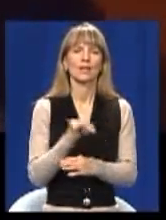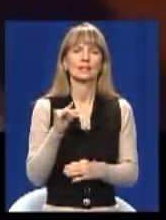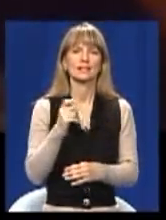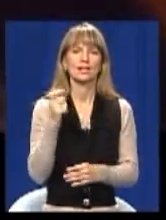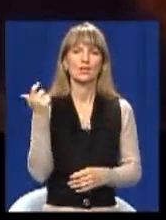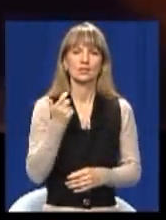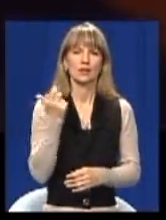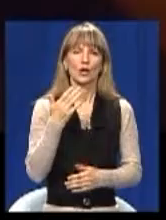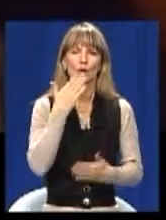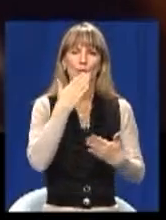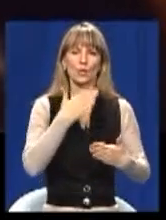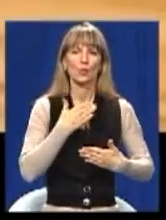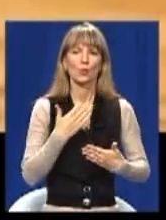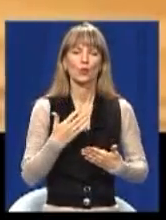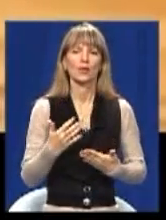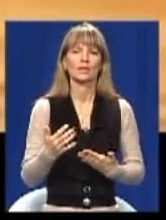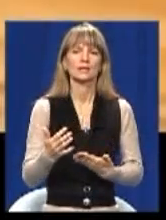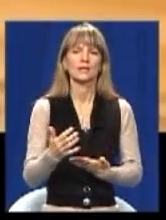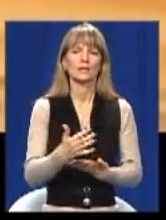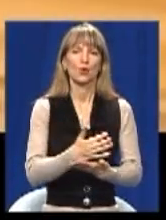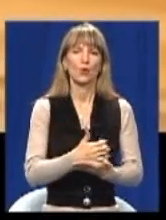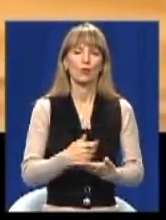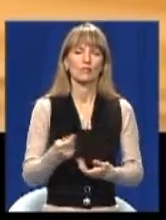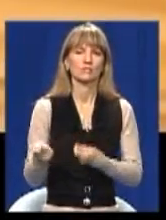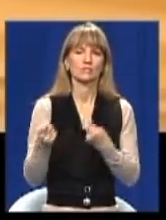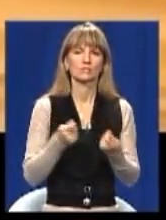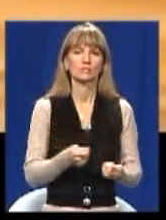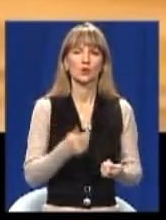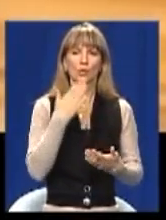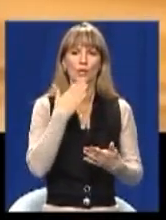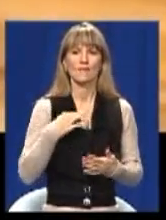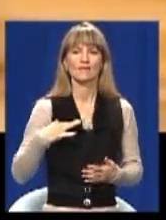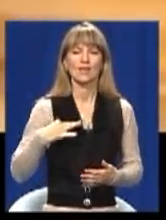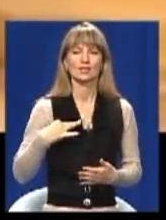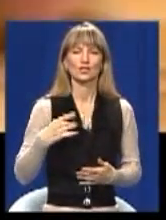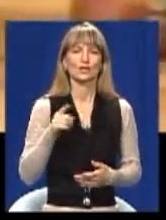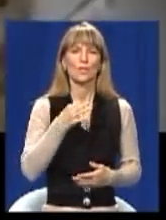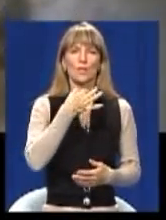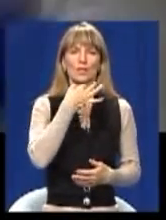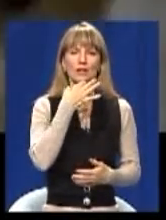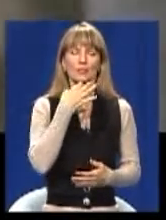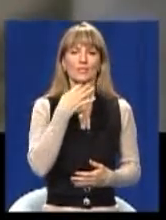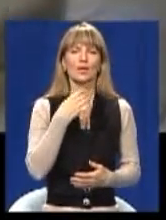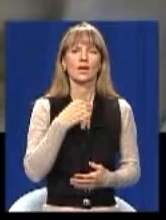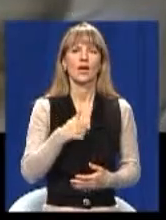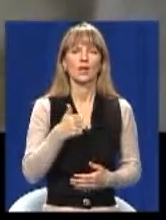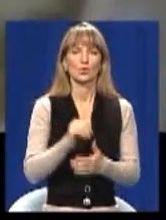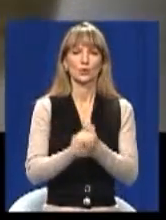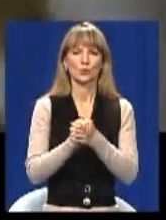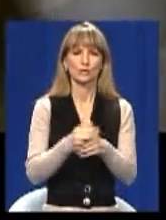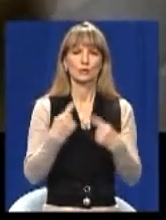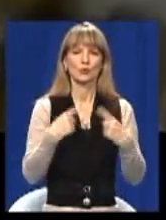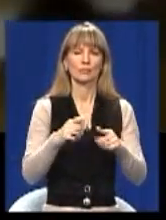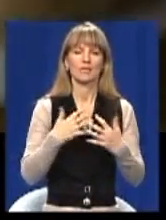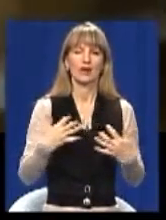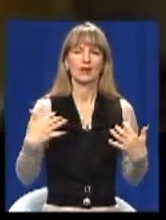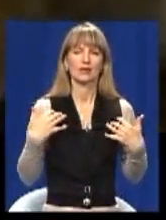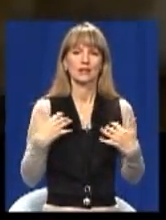господарями. Люблять збирати і нести до себе на улюблене місце речі, що сподобалися. Добре ладять з іншими